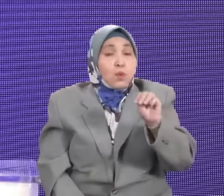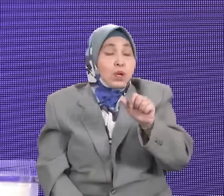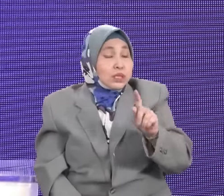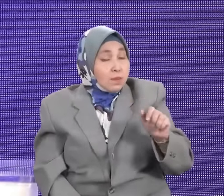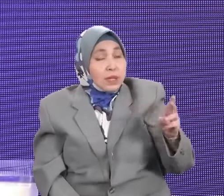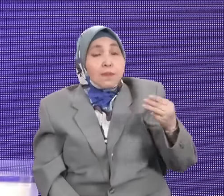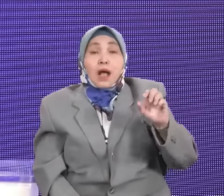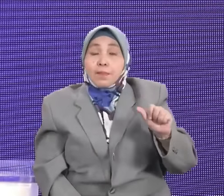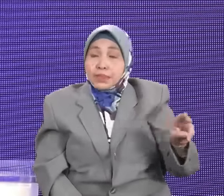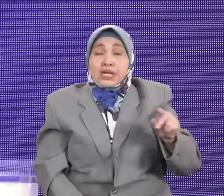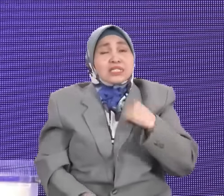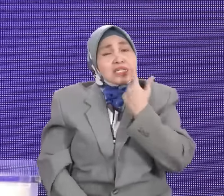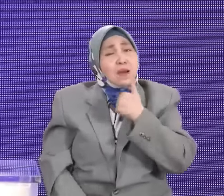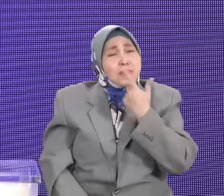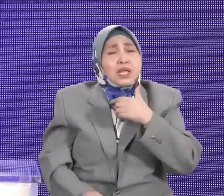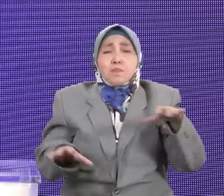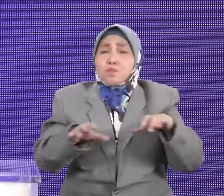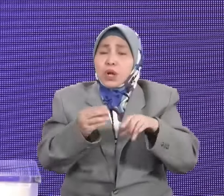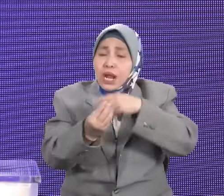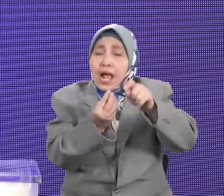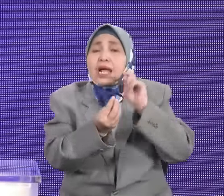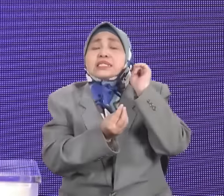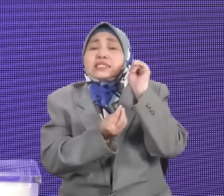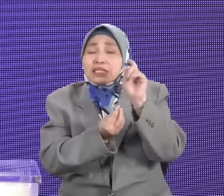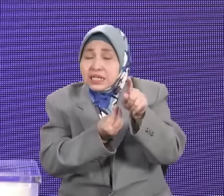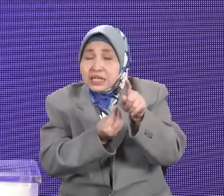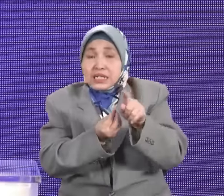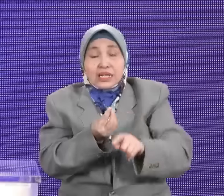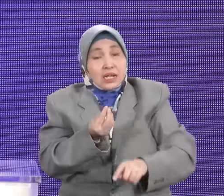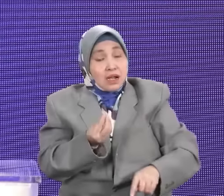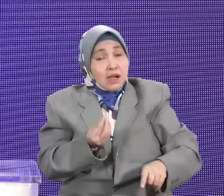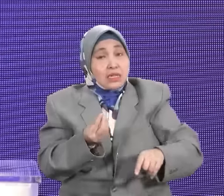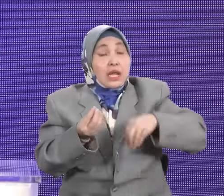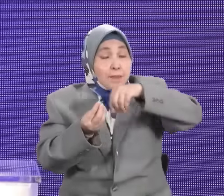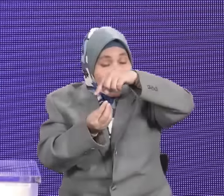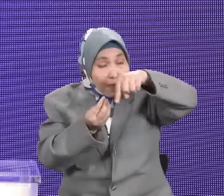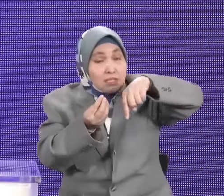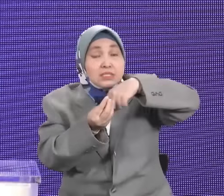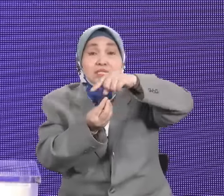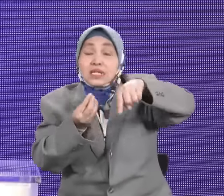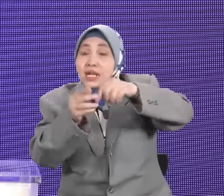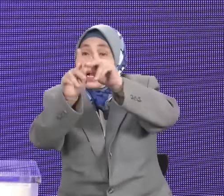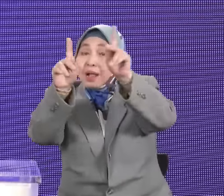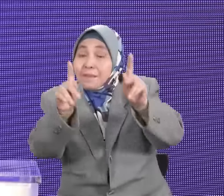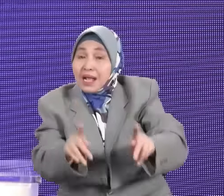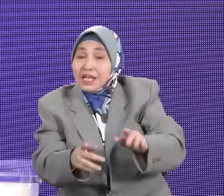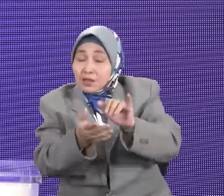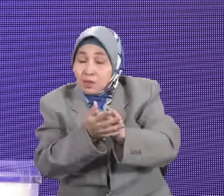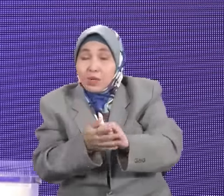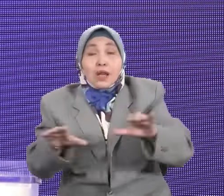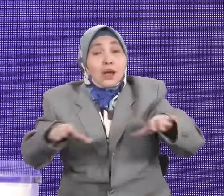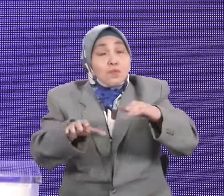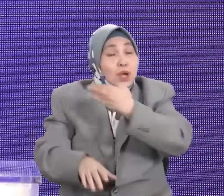yaitu siapa yang mengerjakan Hajj ya di Ka'bah di Masjidil Haram itu dan juga umroh